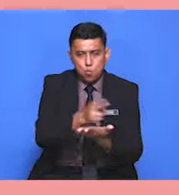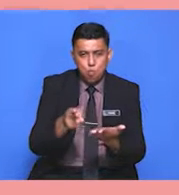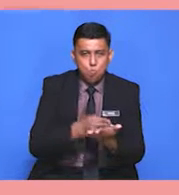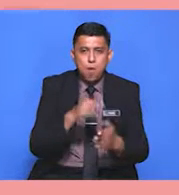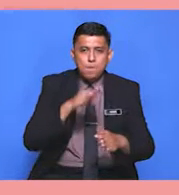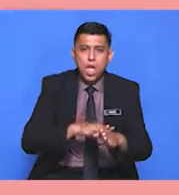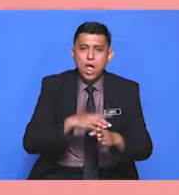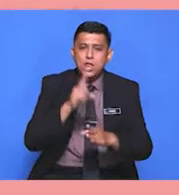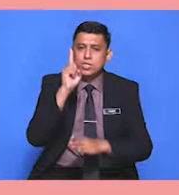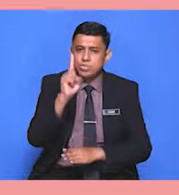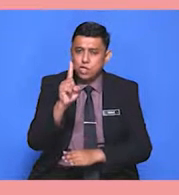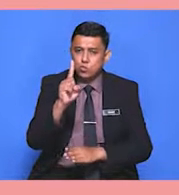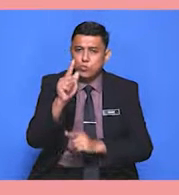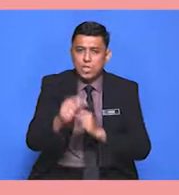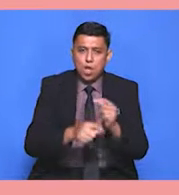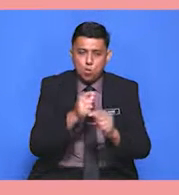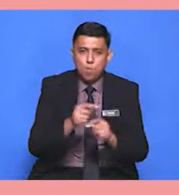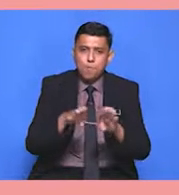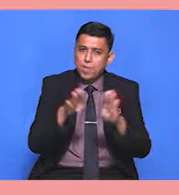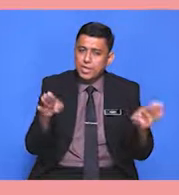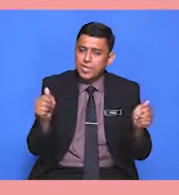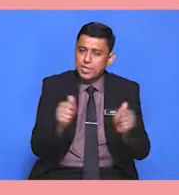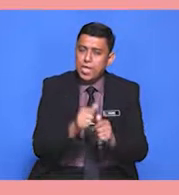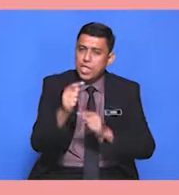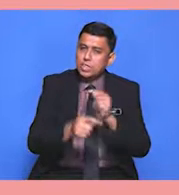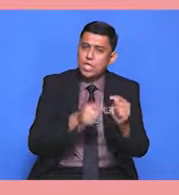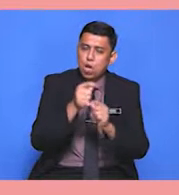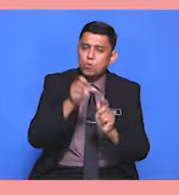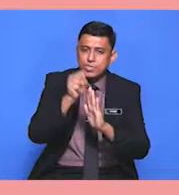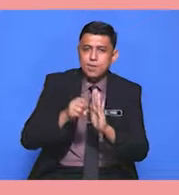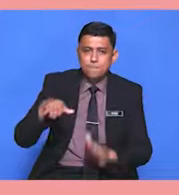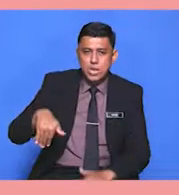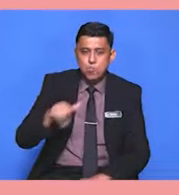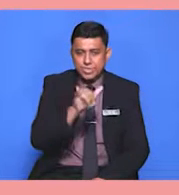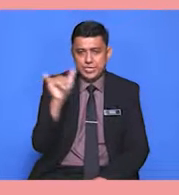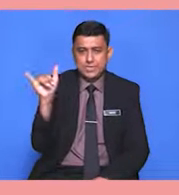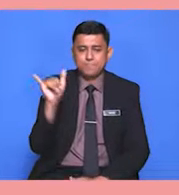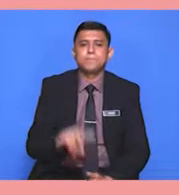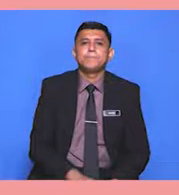tahun berbanding dengan tahun sebelumnya.